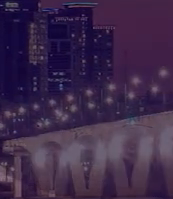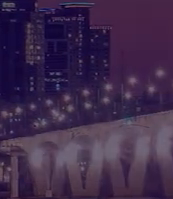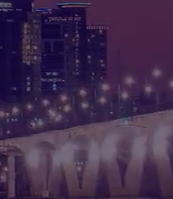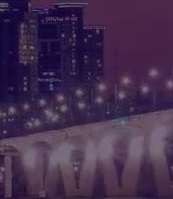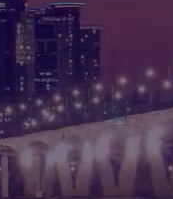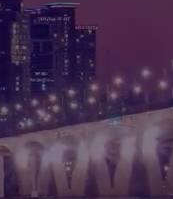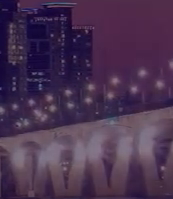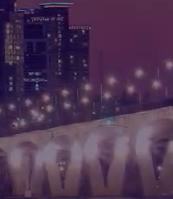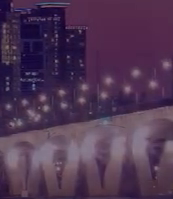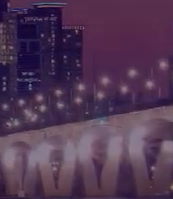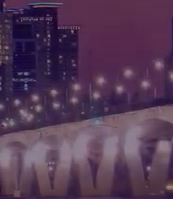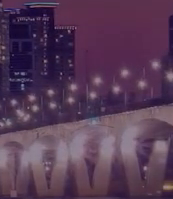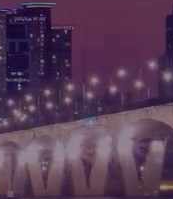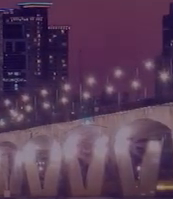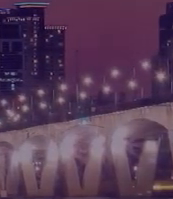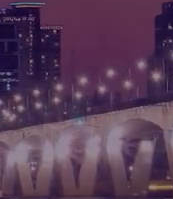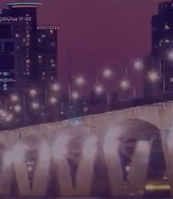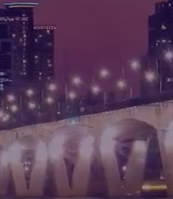있니다